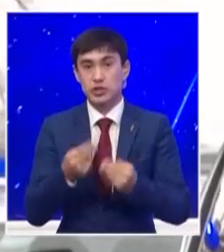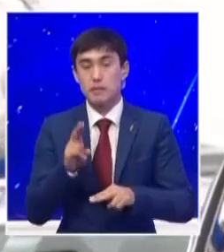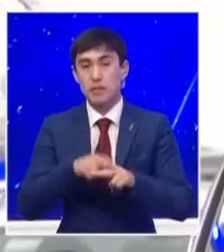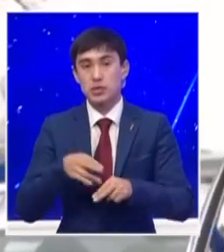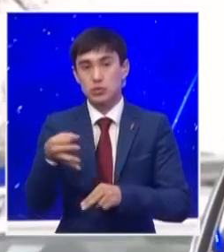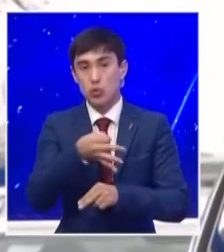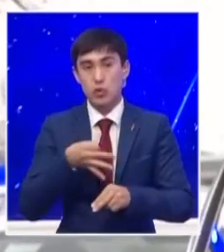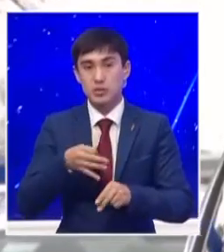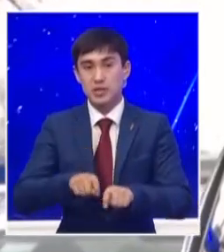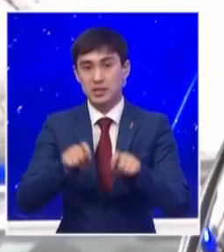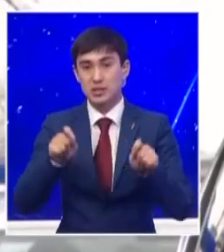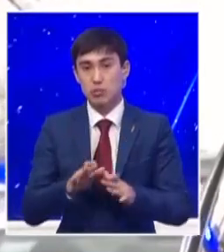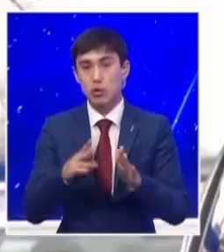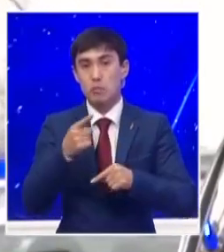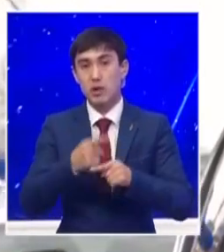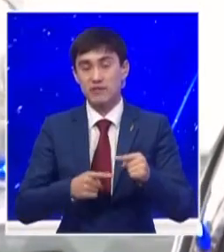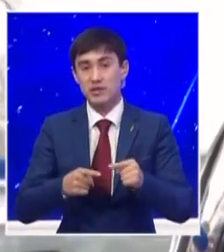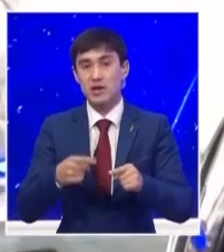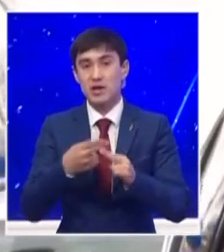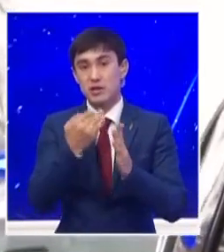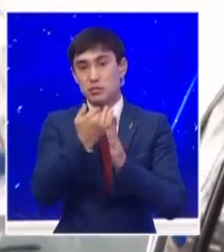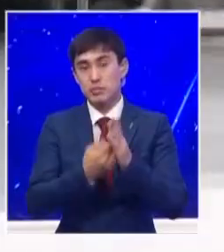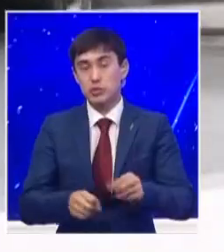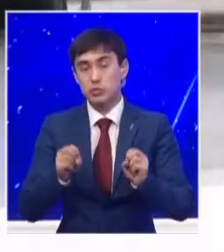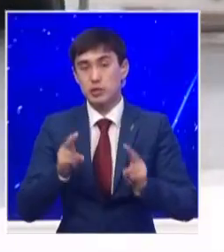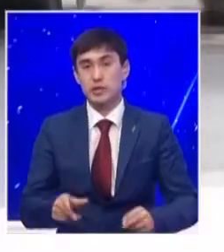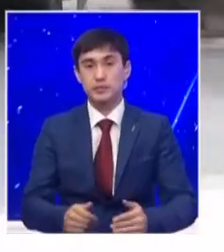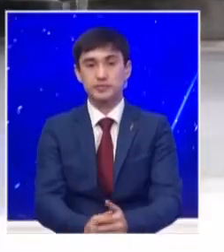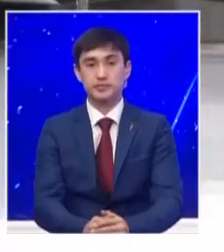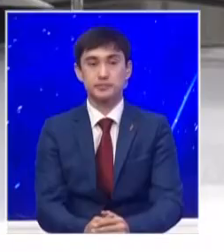полиции области раскрыто более половины из выше перечис